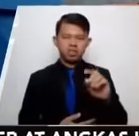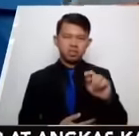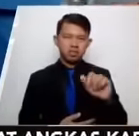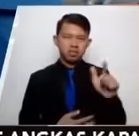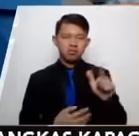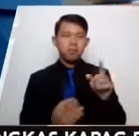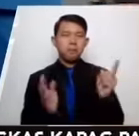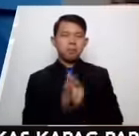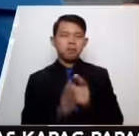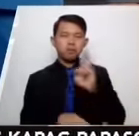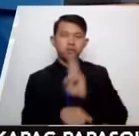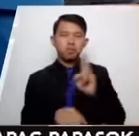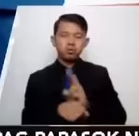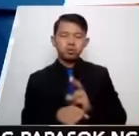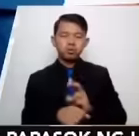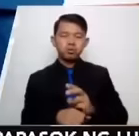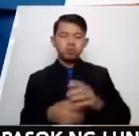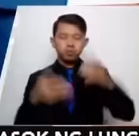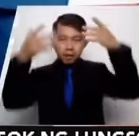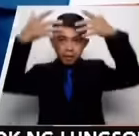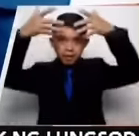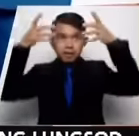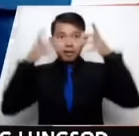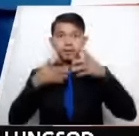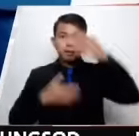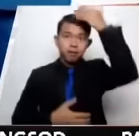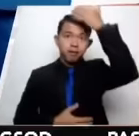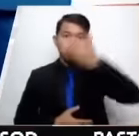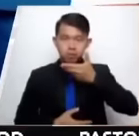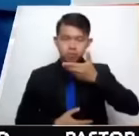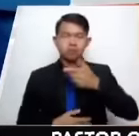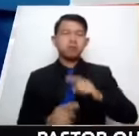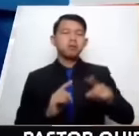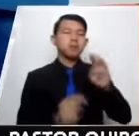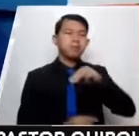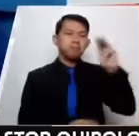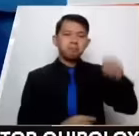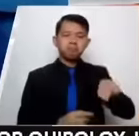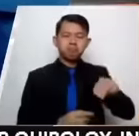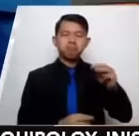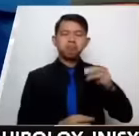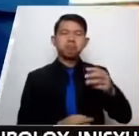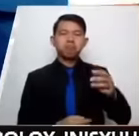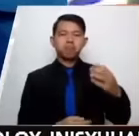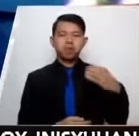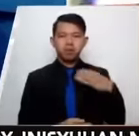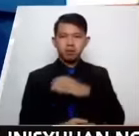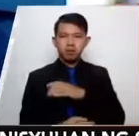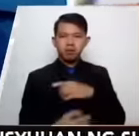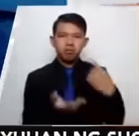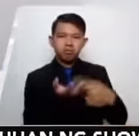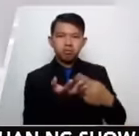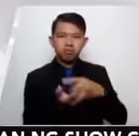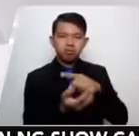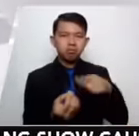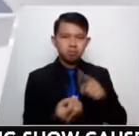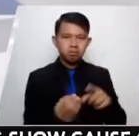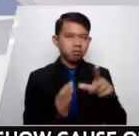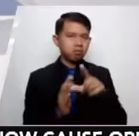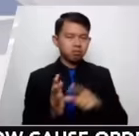lalo na rin itong pag-usapan ng Metro Manila Council. Para sa reaksyon ng mga rider, may unang balita live si James Agustin.